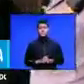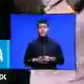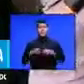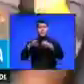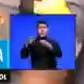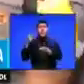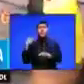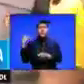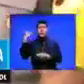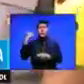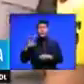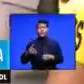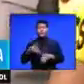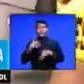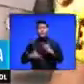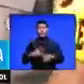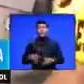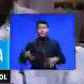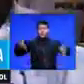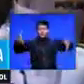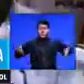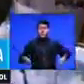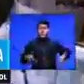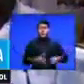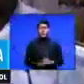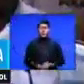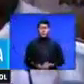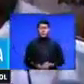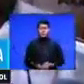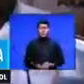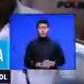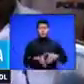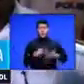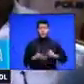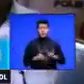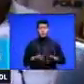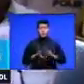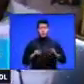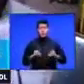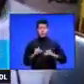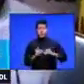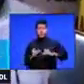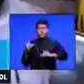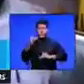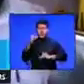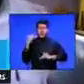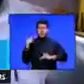akan disampaikan pada prosesi pemakaman. Dilaksanakan tugas, dia dinaikkan pangkat